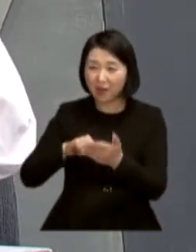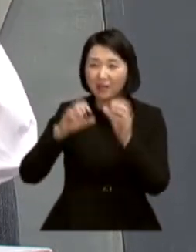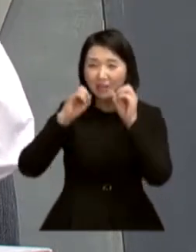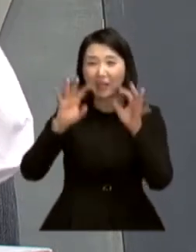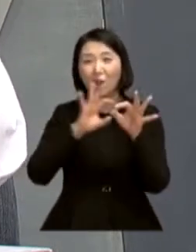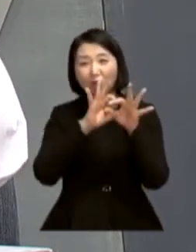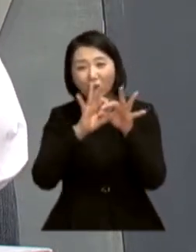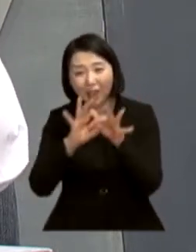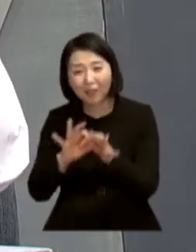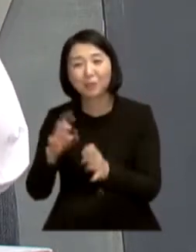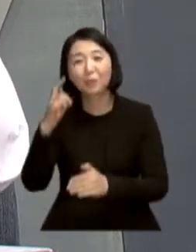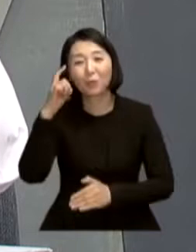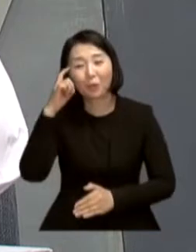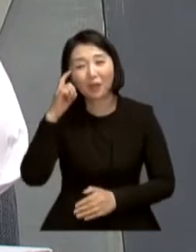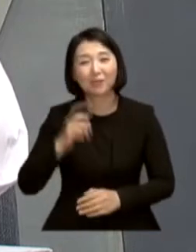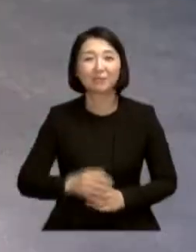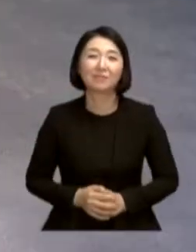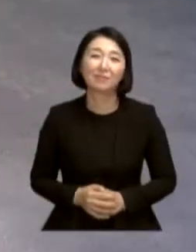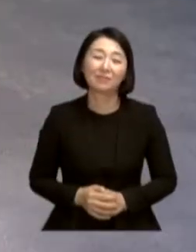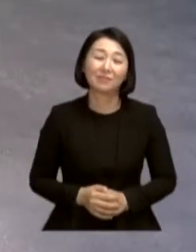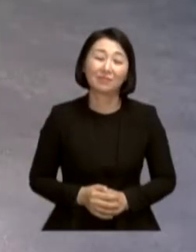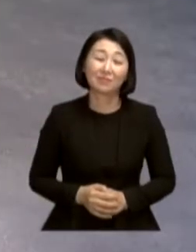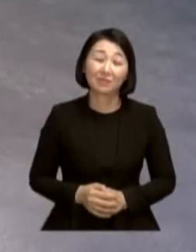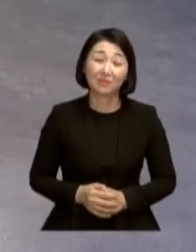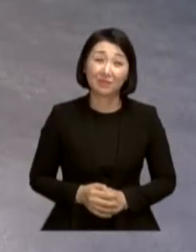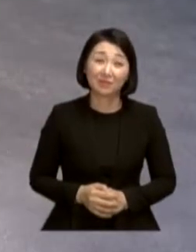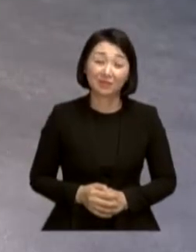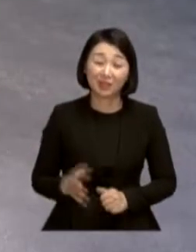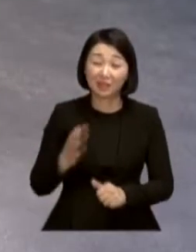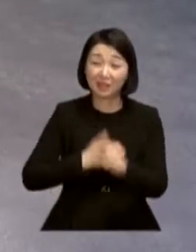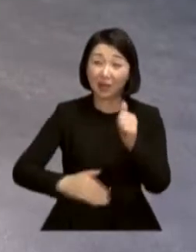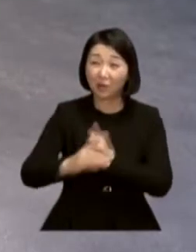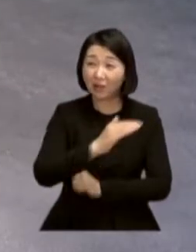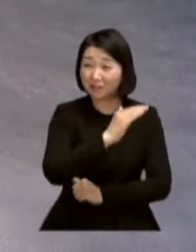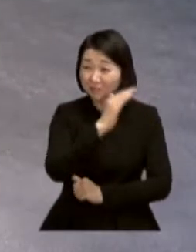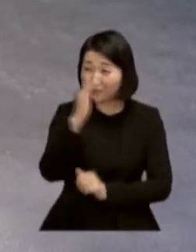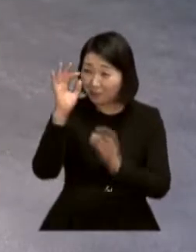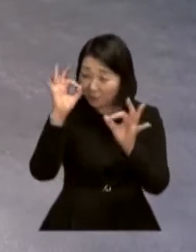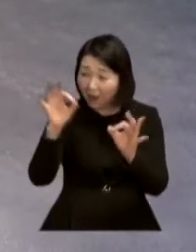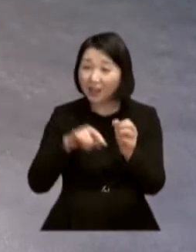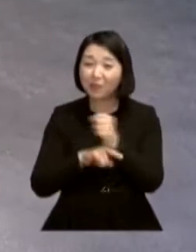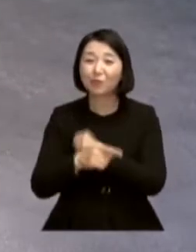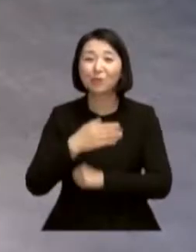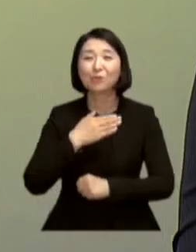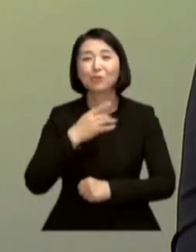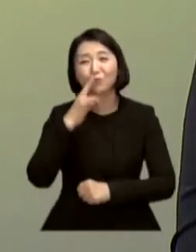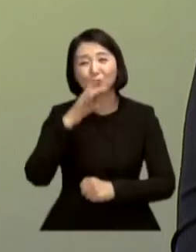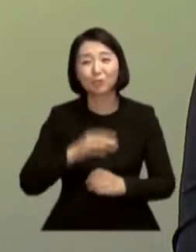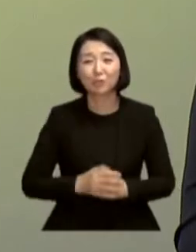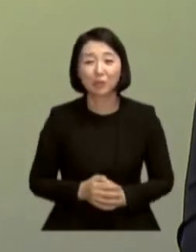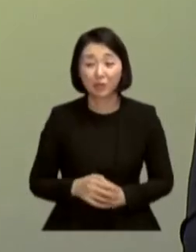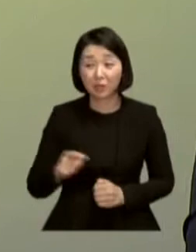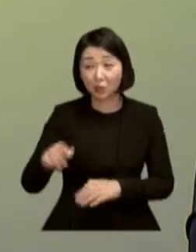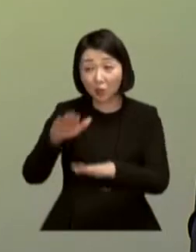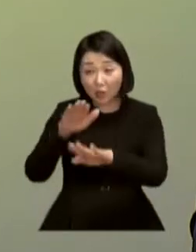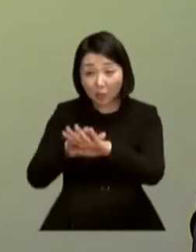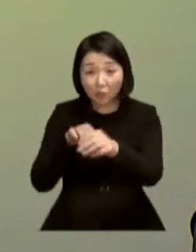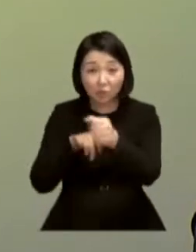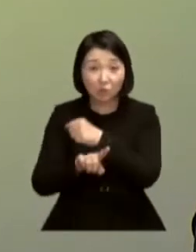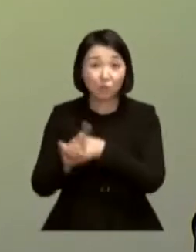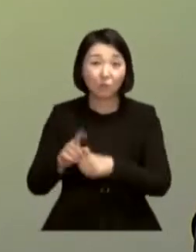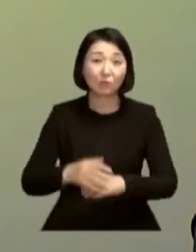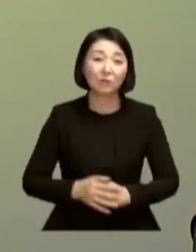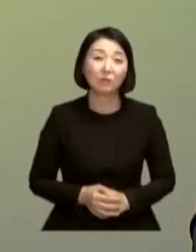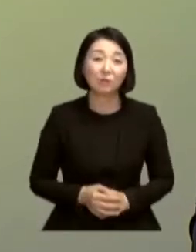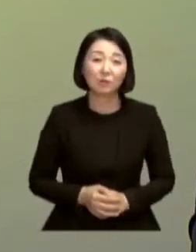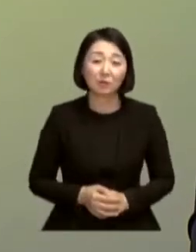그 이유가 너무 궁금합니다. 내가 너를 이곳에 남겨둔 이유는 누가복음 5장에 있는 말씀을